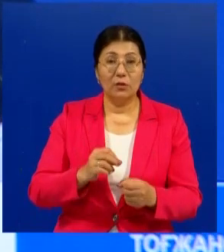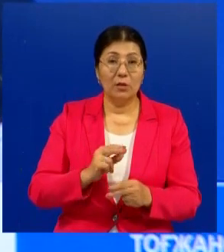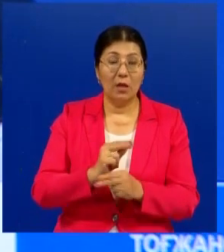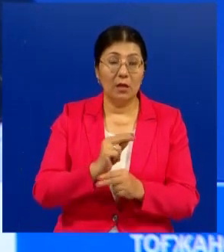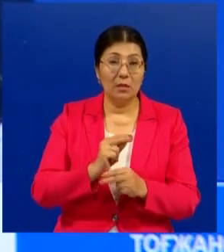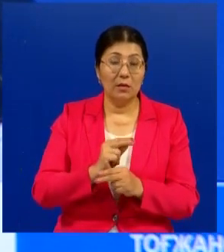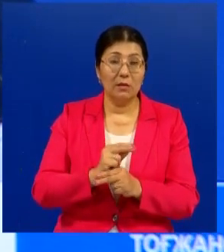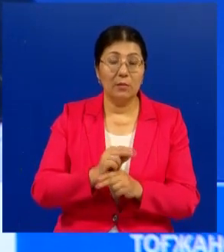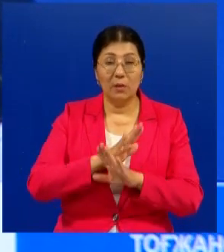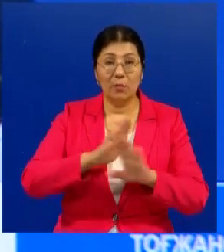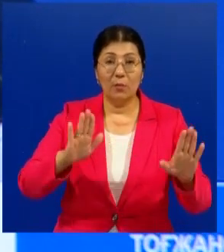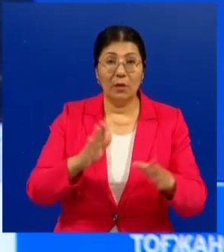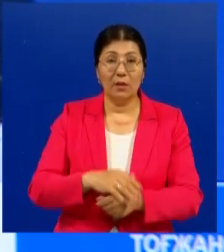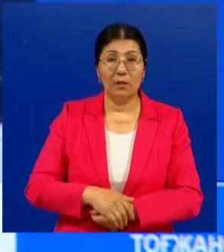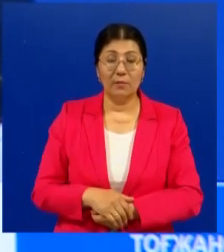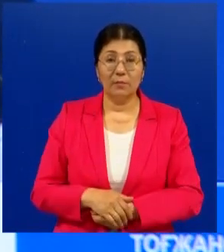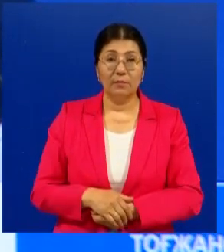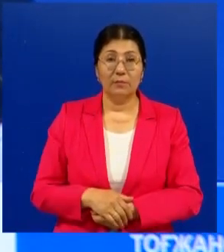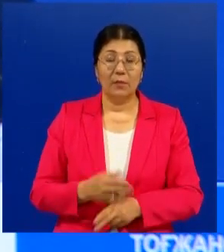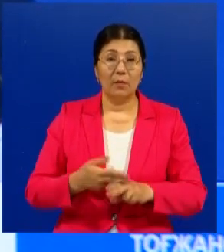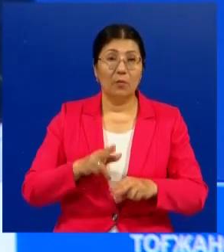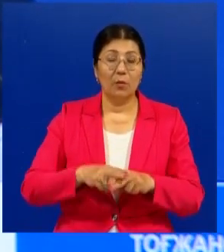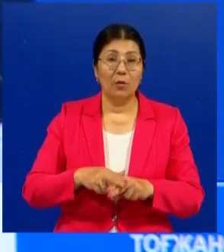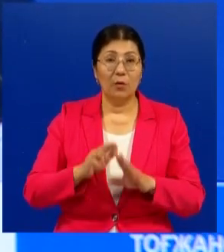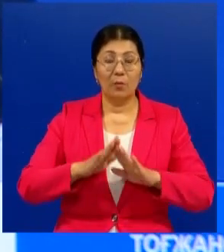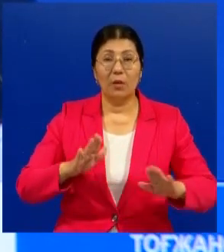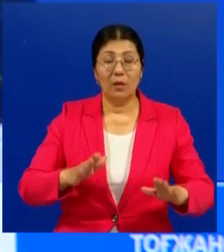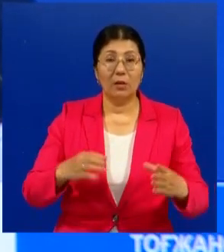қалыптасатын болса, ол баладан